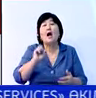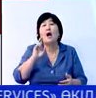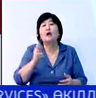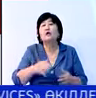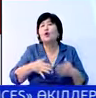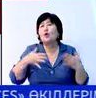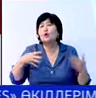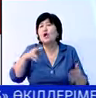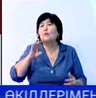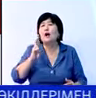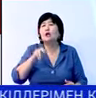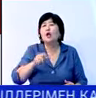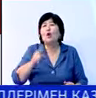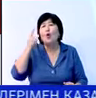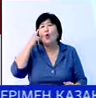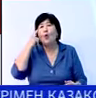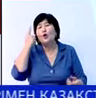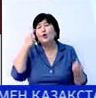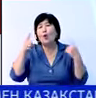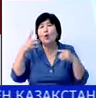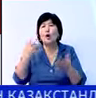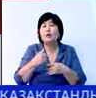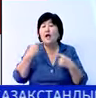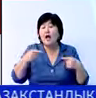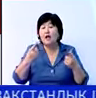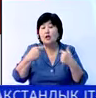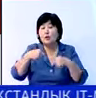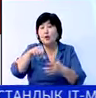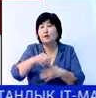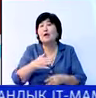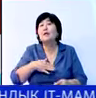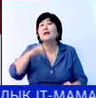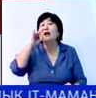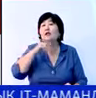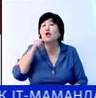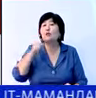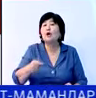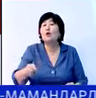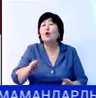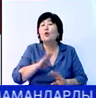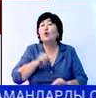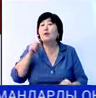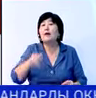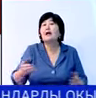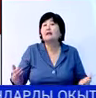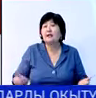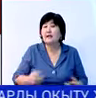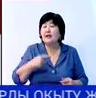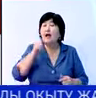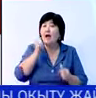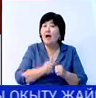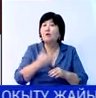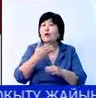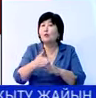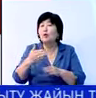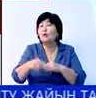ұзақ монологы ой толғауынан құралады. Әрбір бөлімнің басында «Мен қазақпын, мың өліп, мың тірілген» дейді. Әрбір